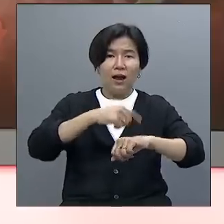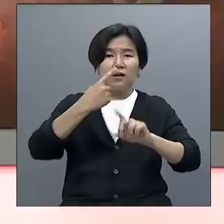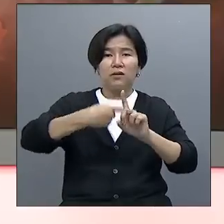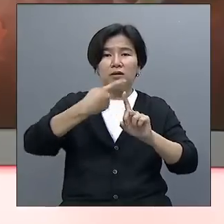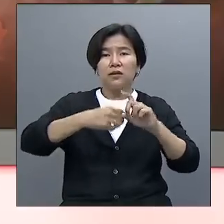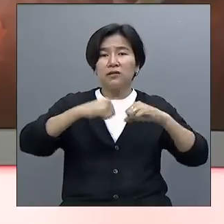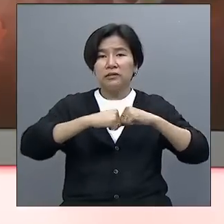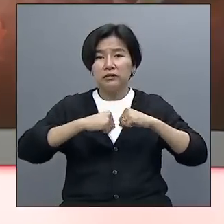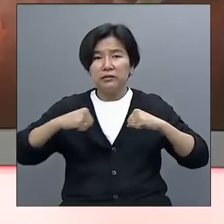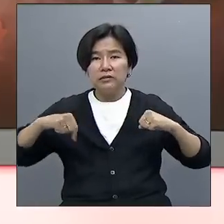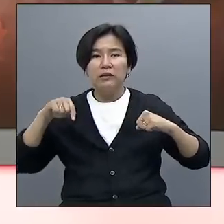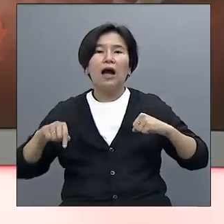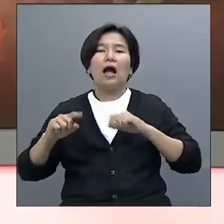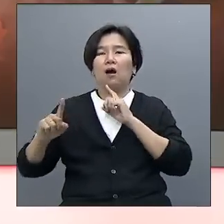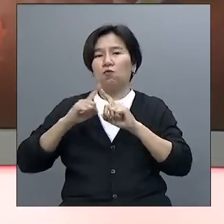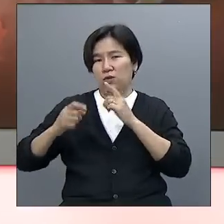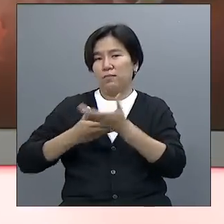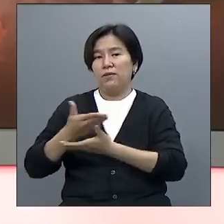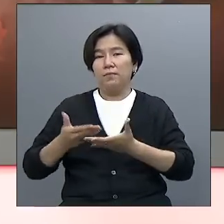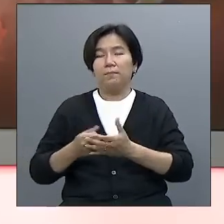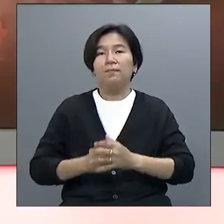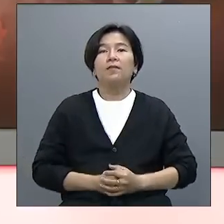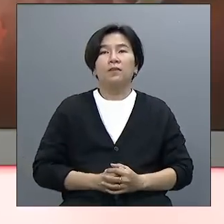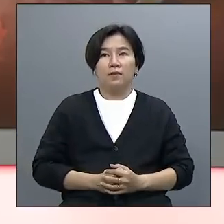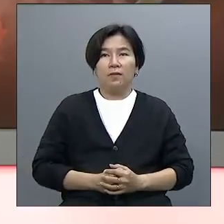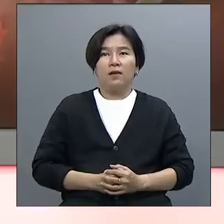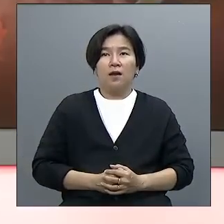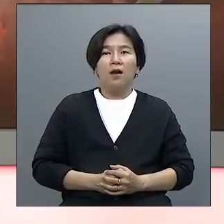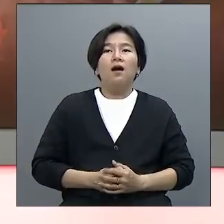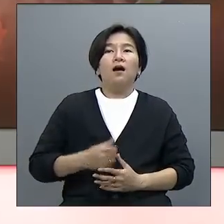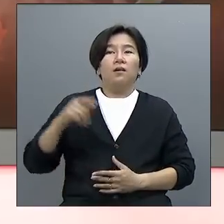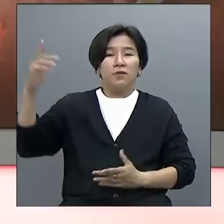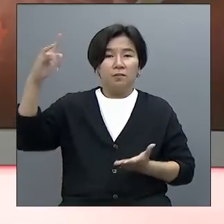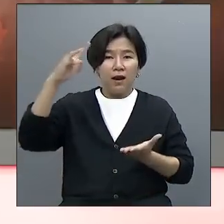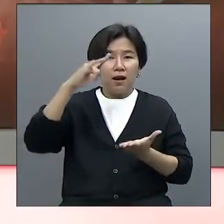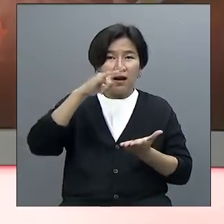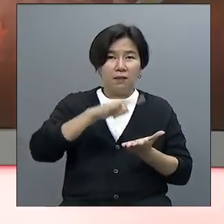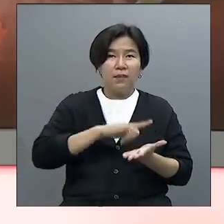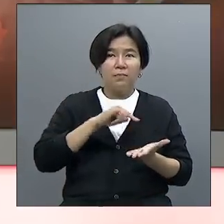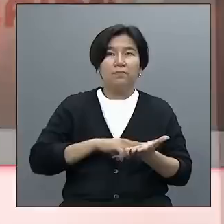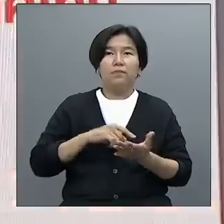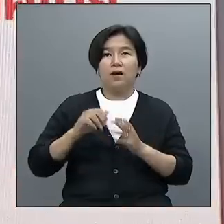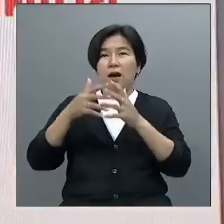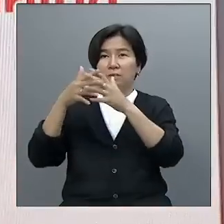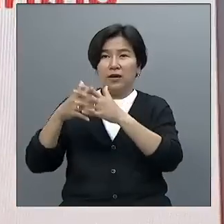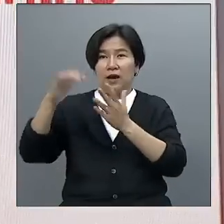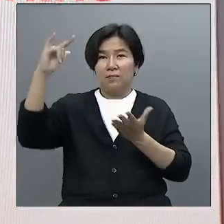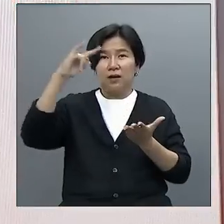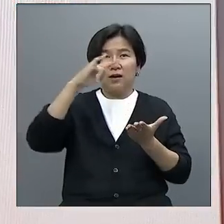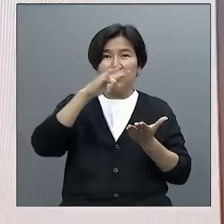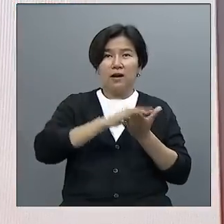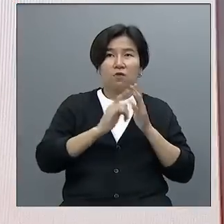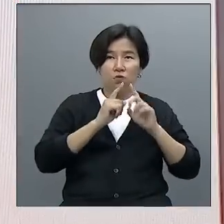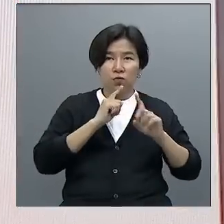แล้วสหรัฐและจีนเขาคุยกันถึงการส่ง bringeไปยังกรุงปักกิ่งเนี่ยตั้งแต่ตอนที่ผู้นำทั้ง 2ประเทศนะคะเขานั่งโต๊ะ